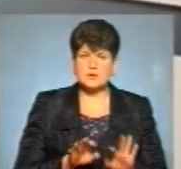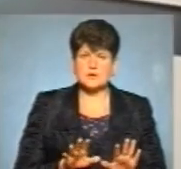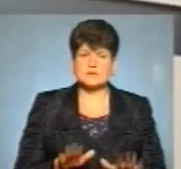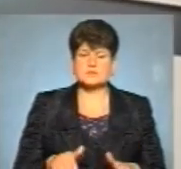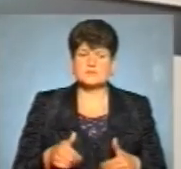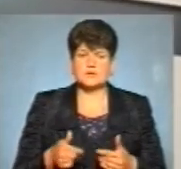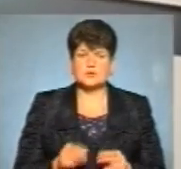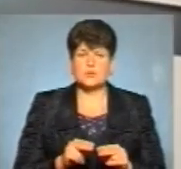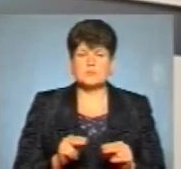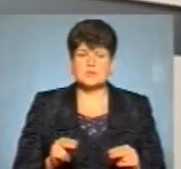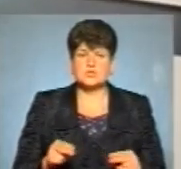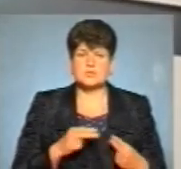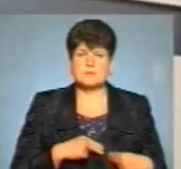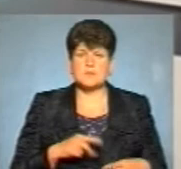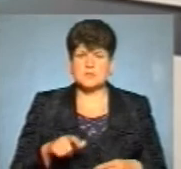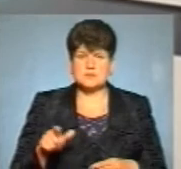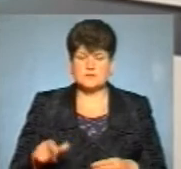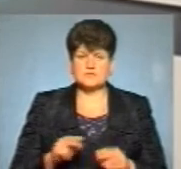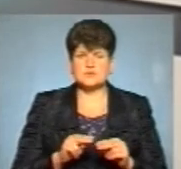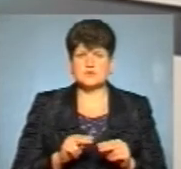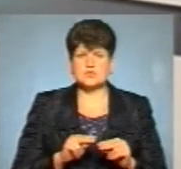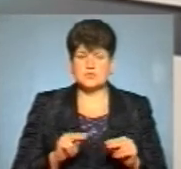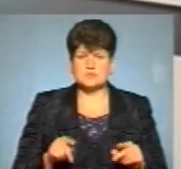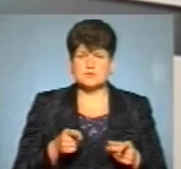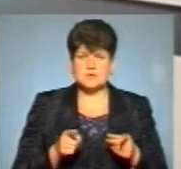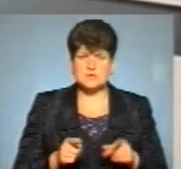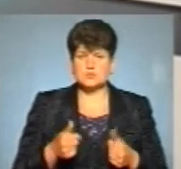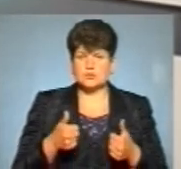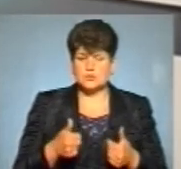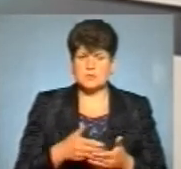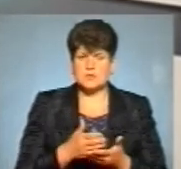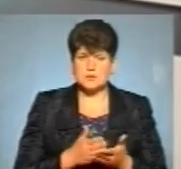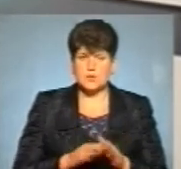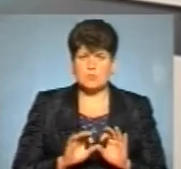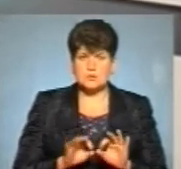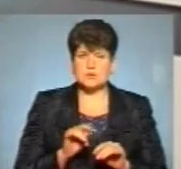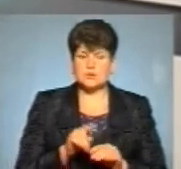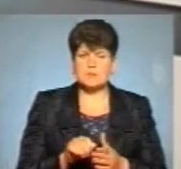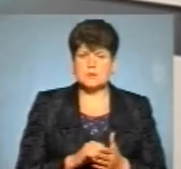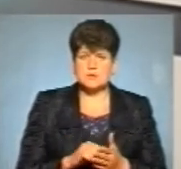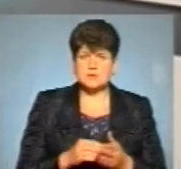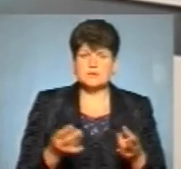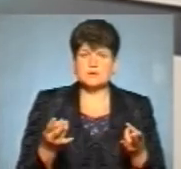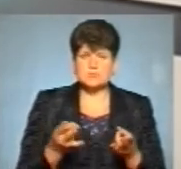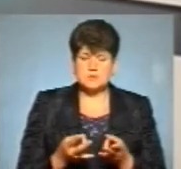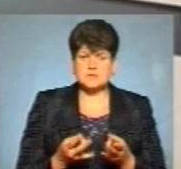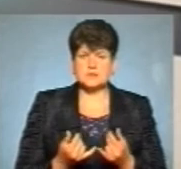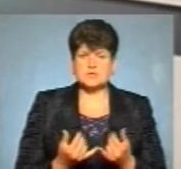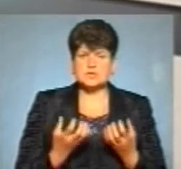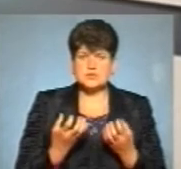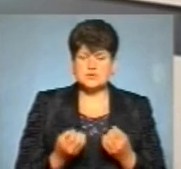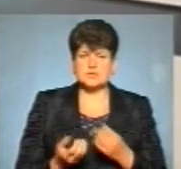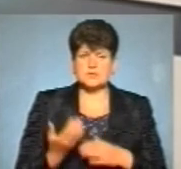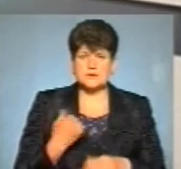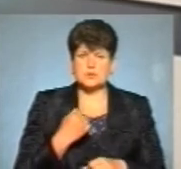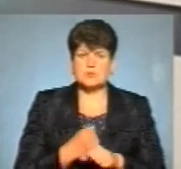до педагогічних працівників, до вчителів, щоб їм дійсно добре і якісно пояснили той матеріал, який необхідно їм ще